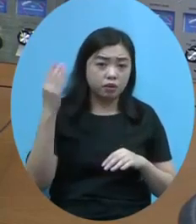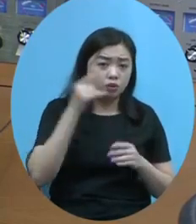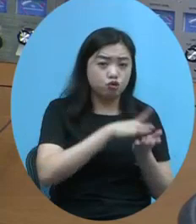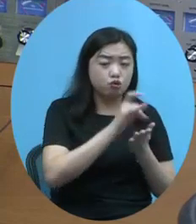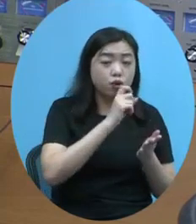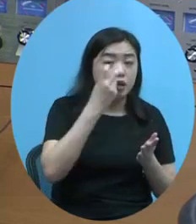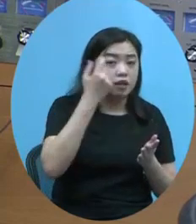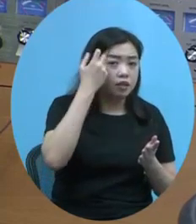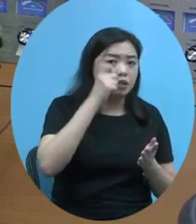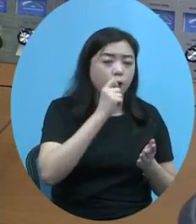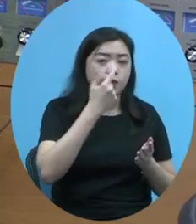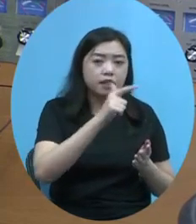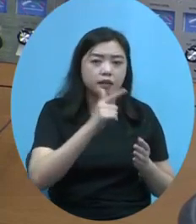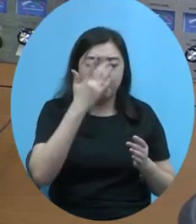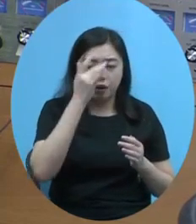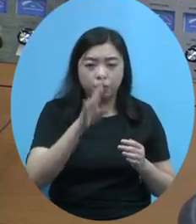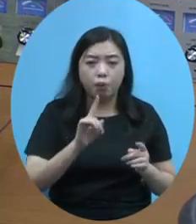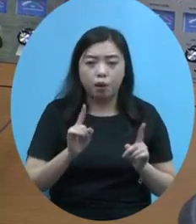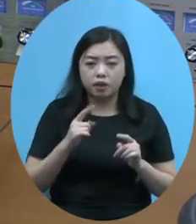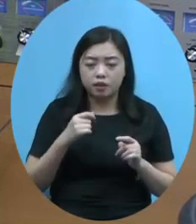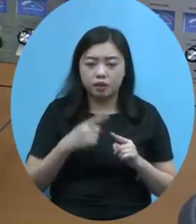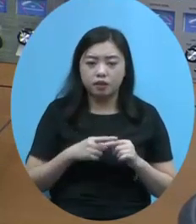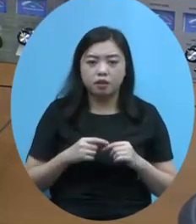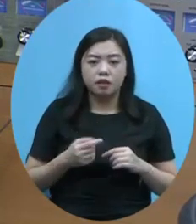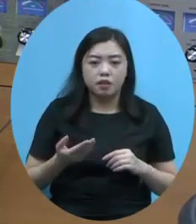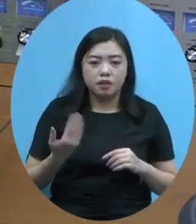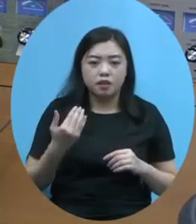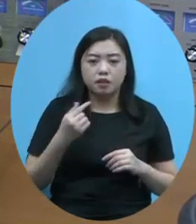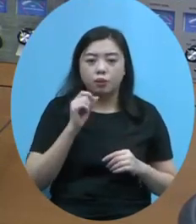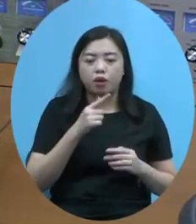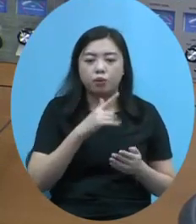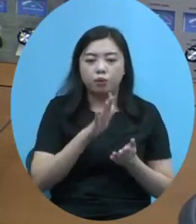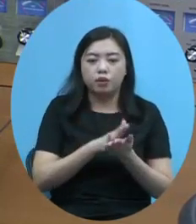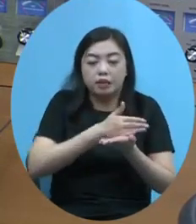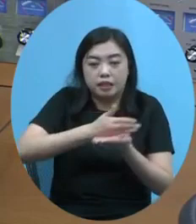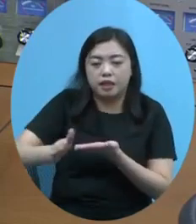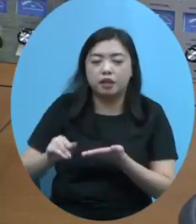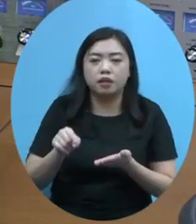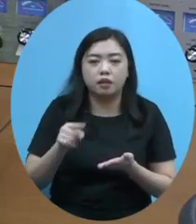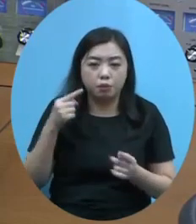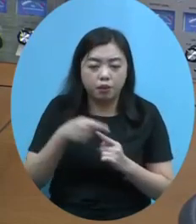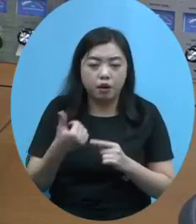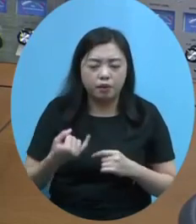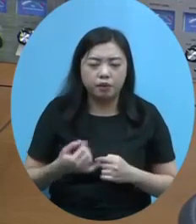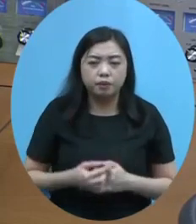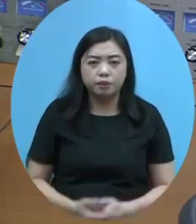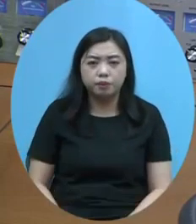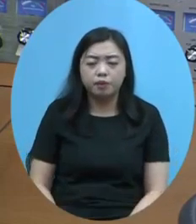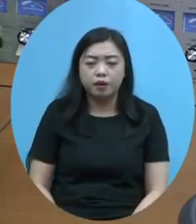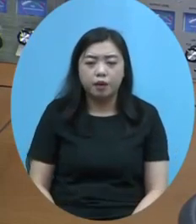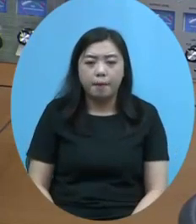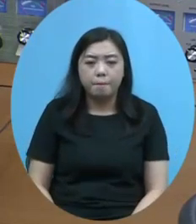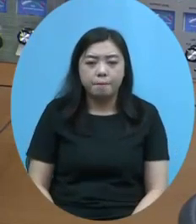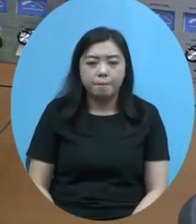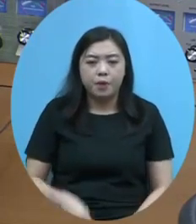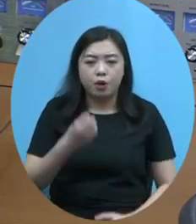種病毒，還還是要有一個同上一波有一個清零的時間去劃分呢？然後想問一問香港仔嗰個